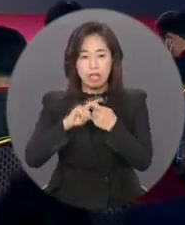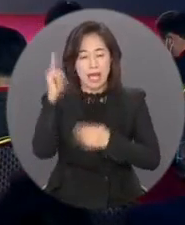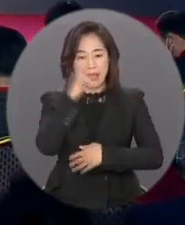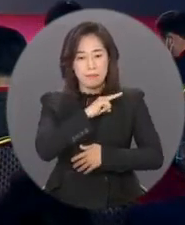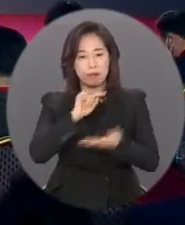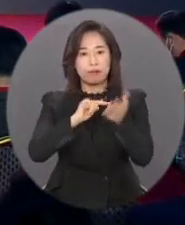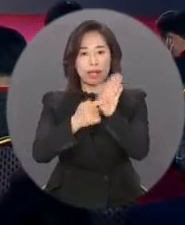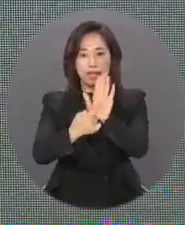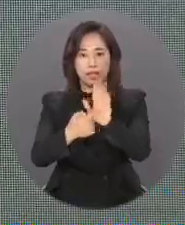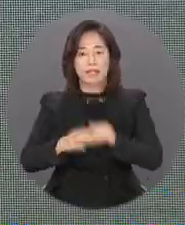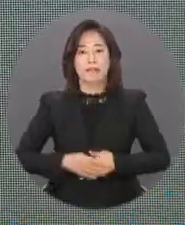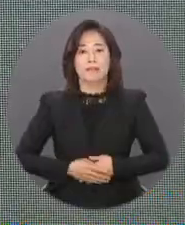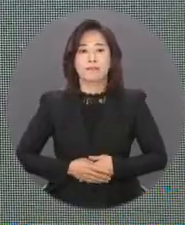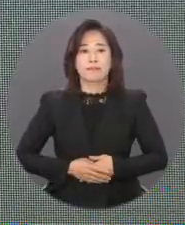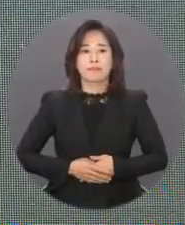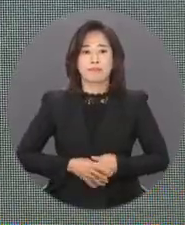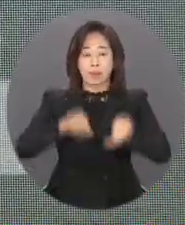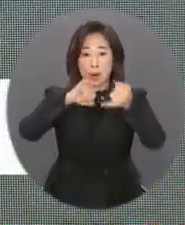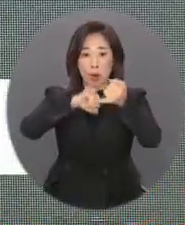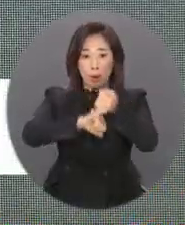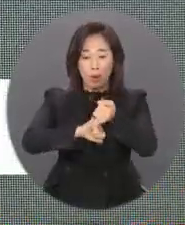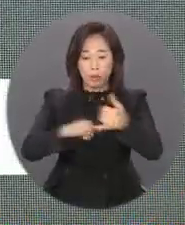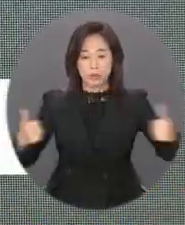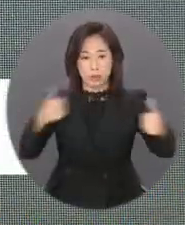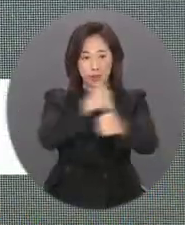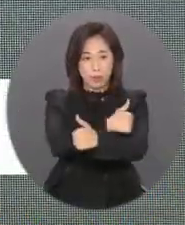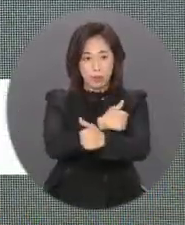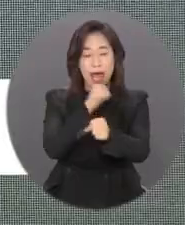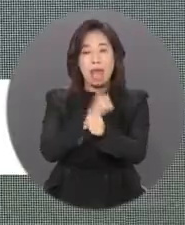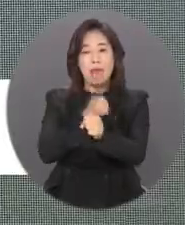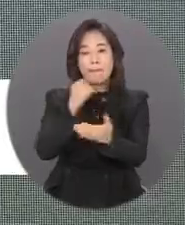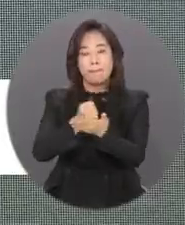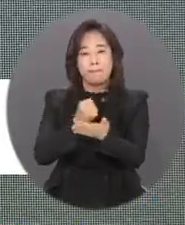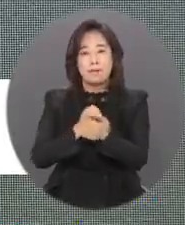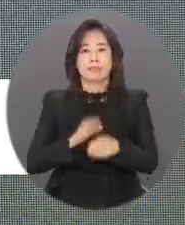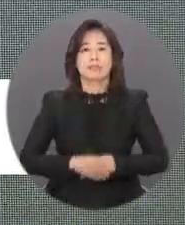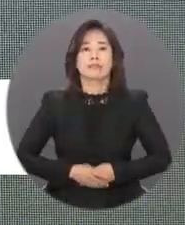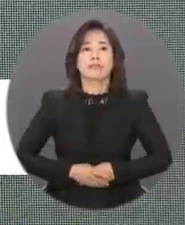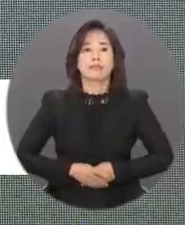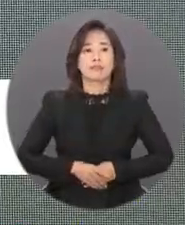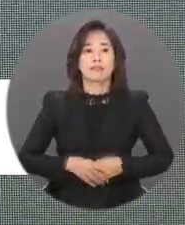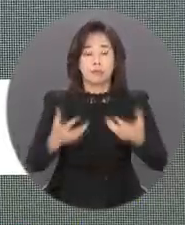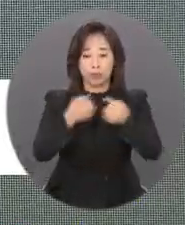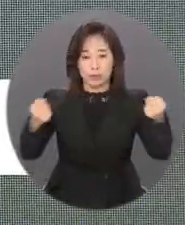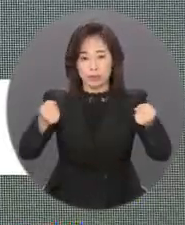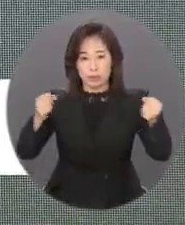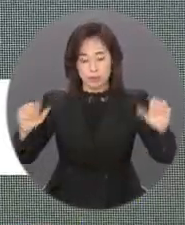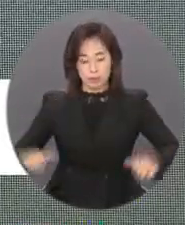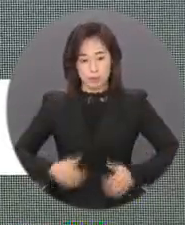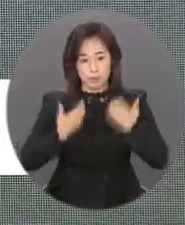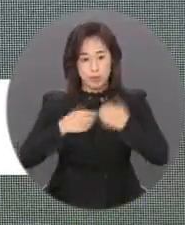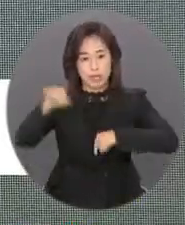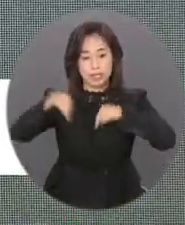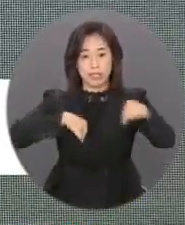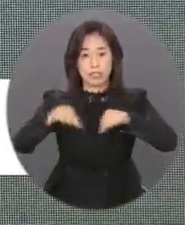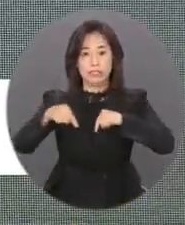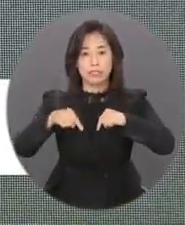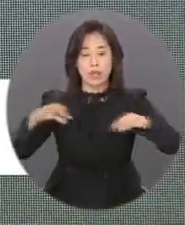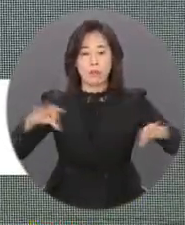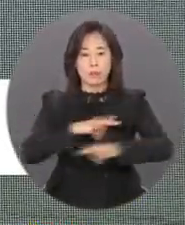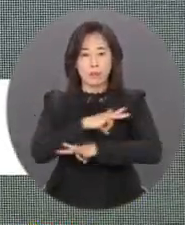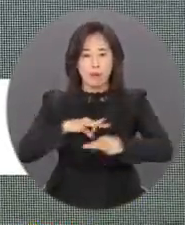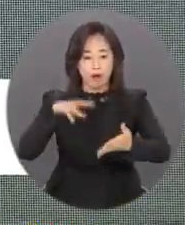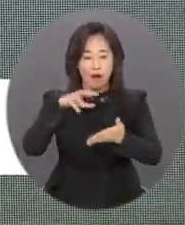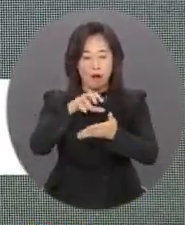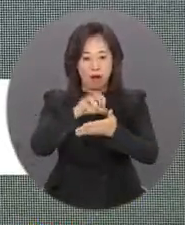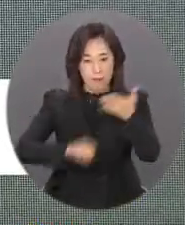꼽히고 있습니다. 반드시 정권 교체해 내겠습니다. 분열과 분노의 정치, 부패와